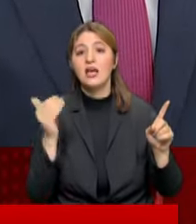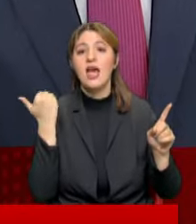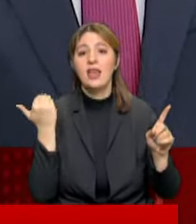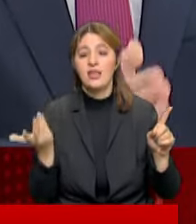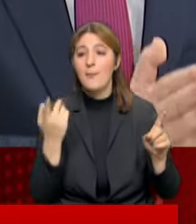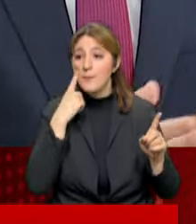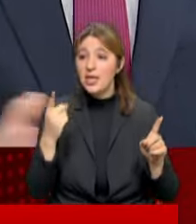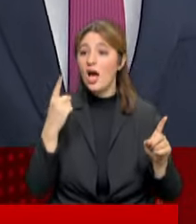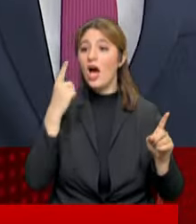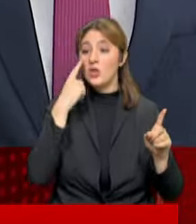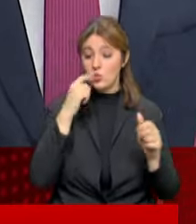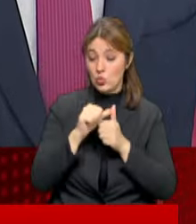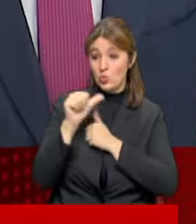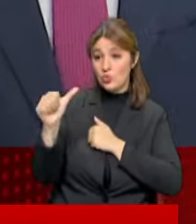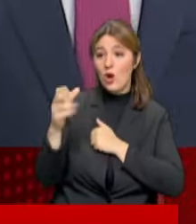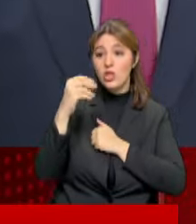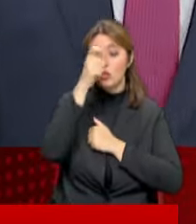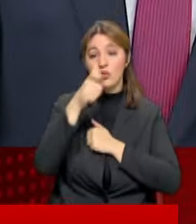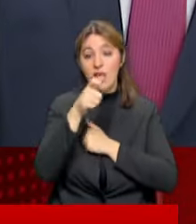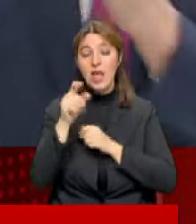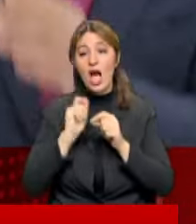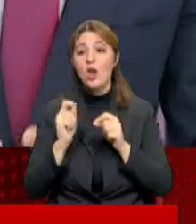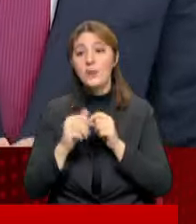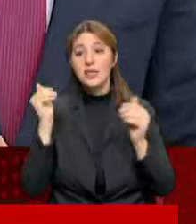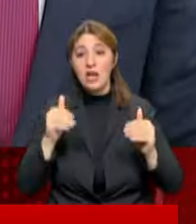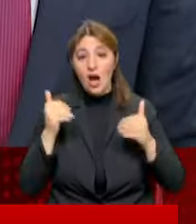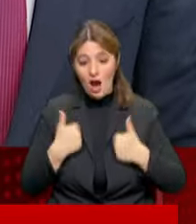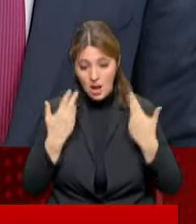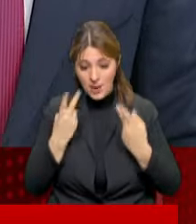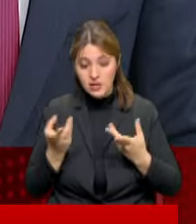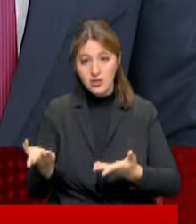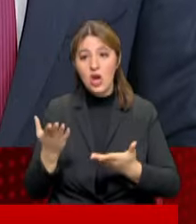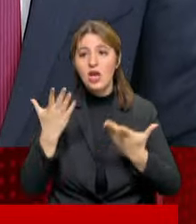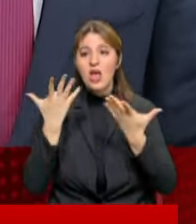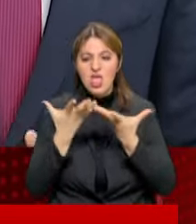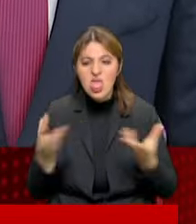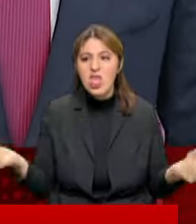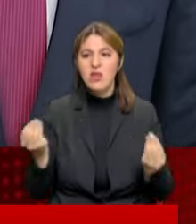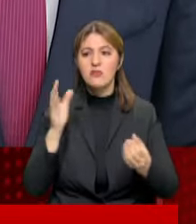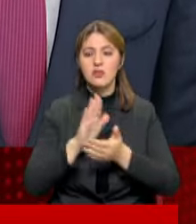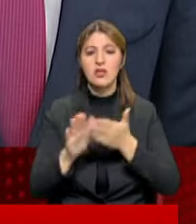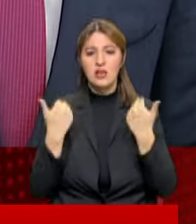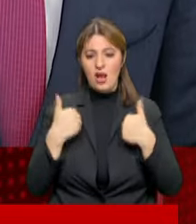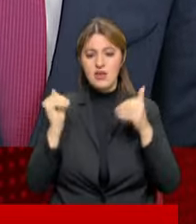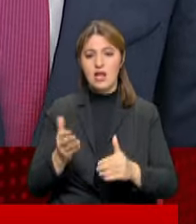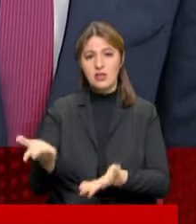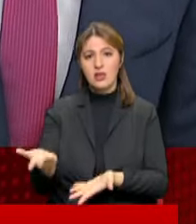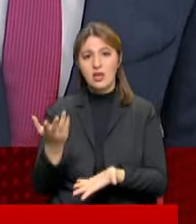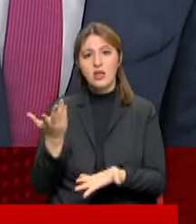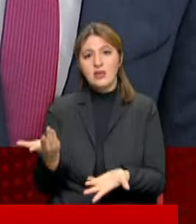geride bakın Atatürk'ten uzaklaşan Türkiye'nin ekonomide geldiği duruma bakın yozlaşmaya yozlaşmiş